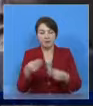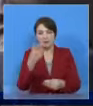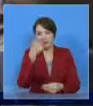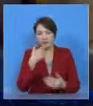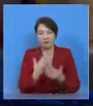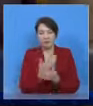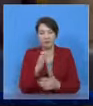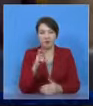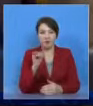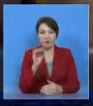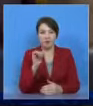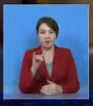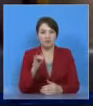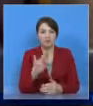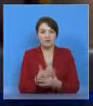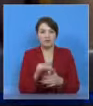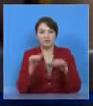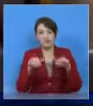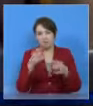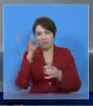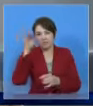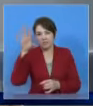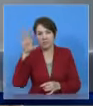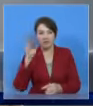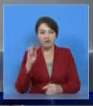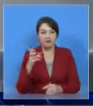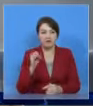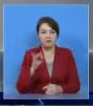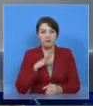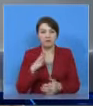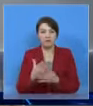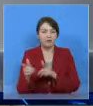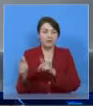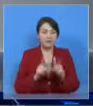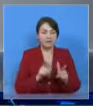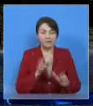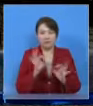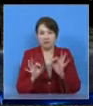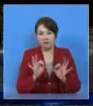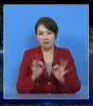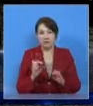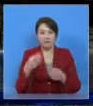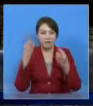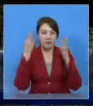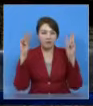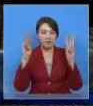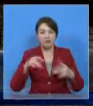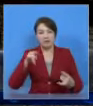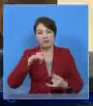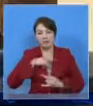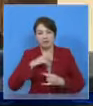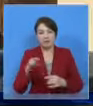ноу-хау безусловно Италия славится своей фэшн-индустрии инвесторы готовы наладить реализацию модной одежды в